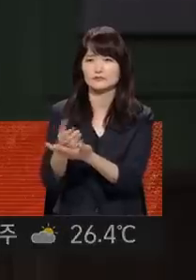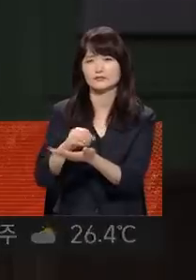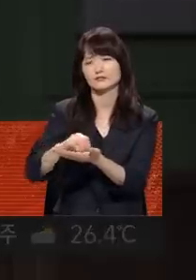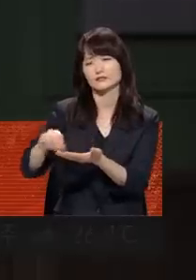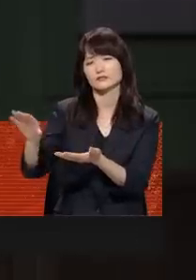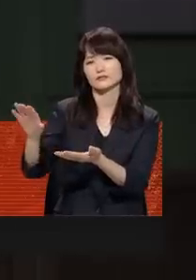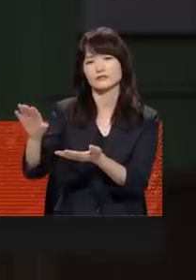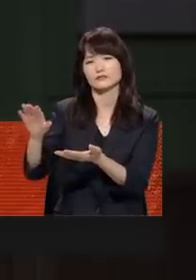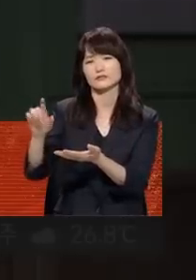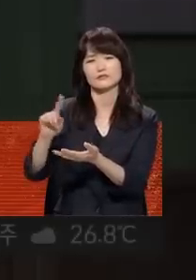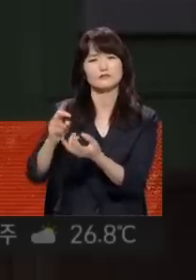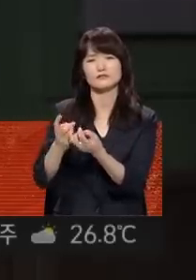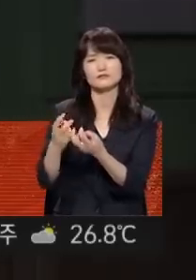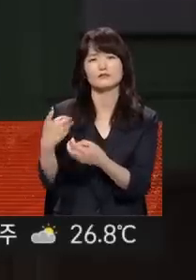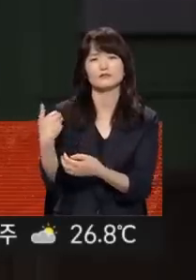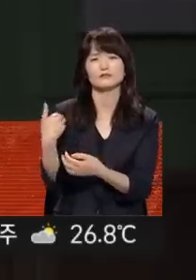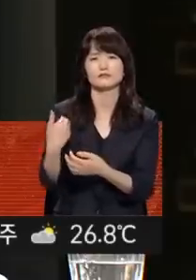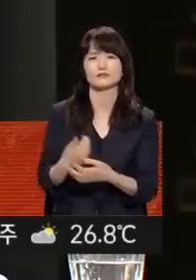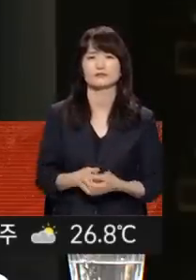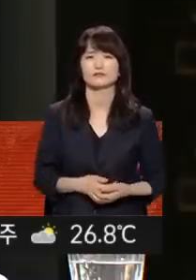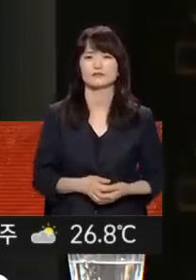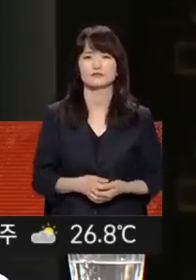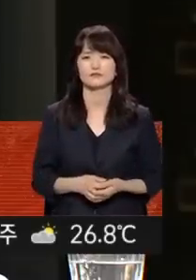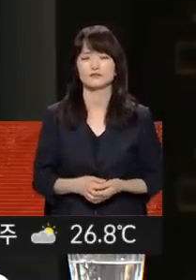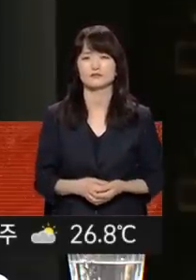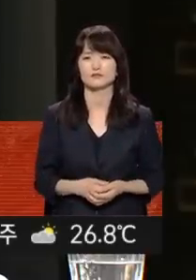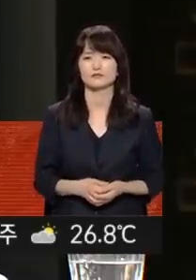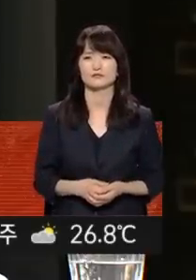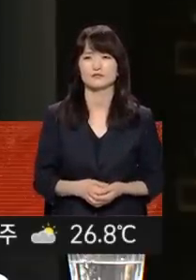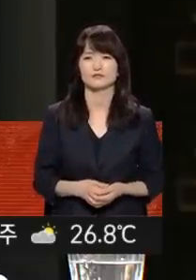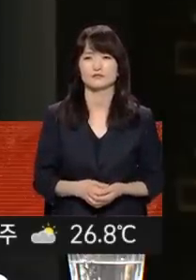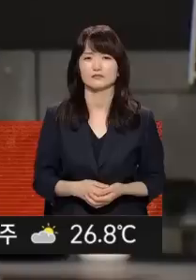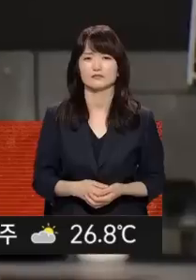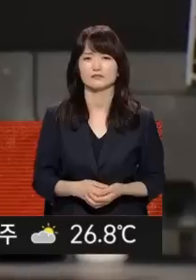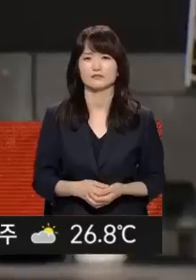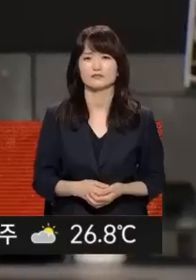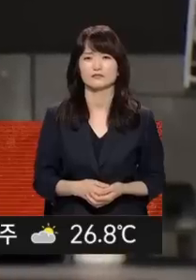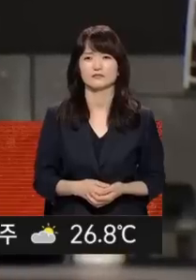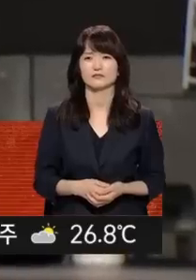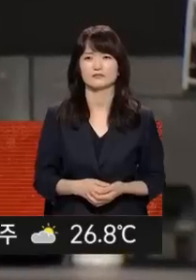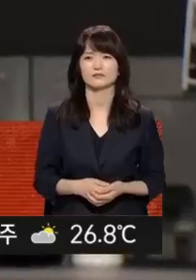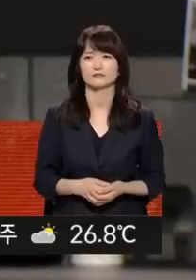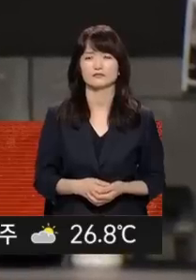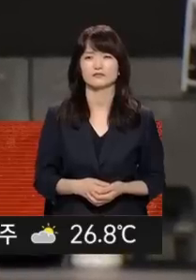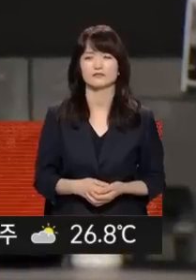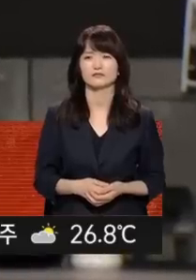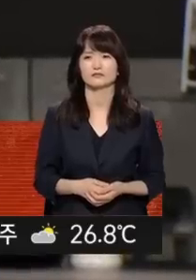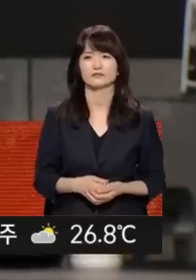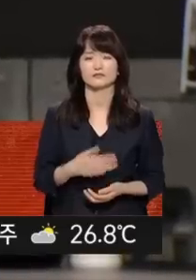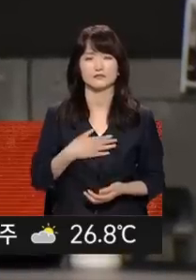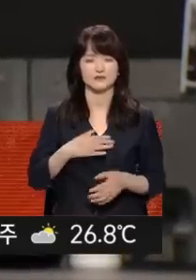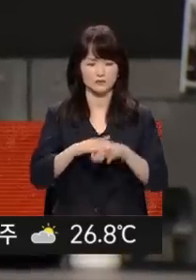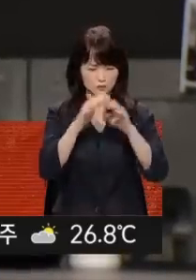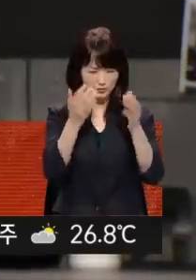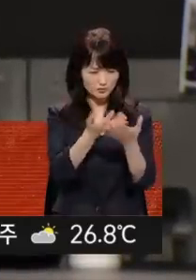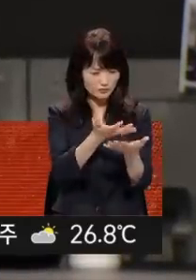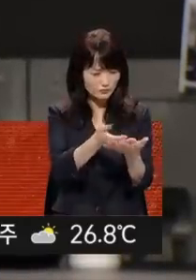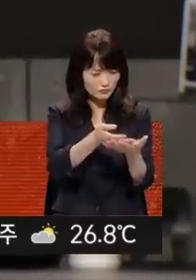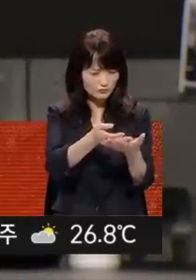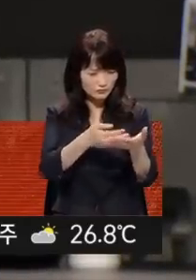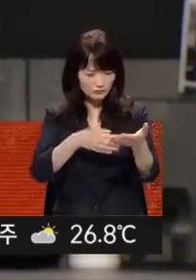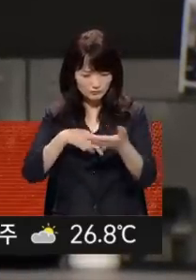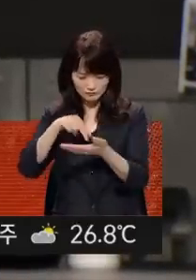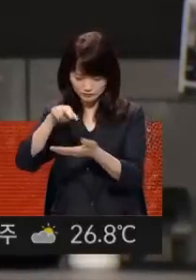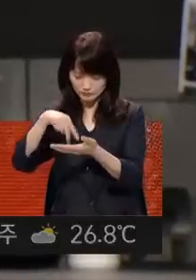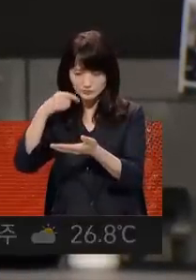더 막막한 상태입니다 어떻게 이럴 수가 있어요 글쎄요 뭐 제가 전체 사료를 보지를 못해서 뭐 확다운